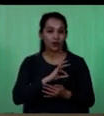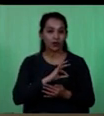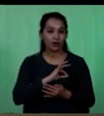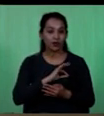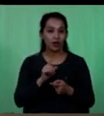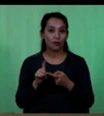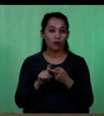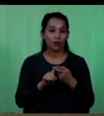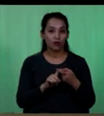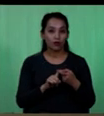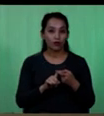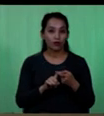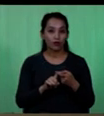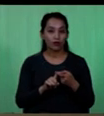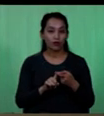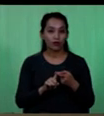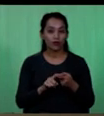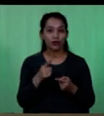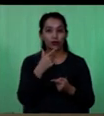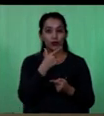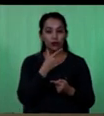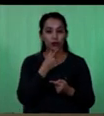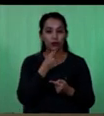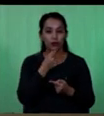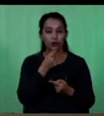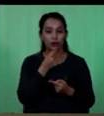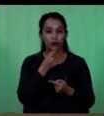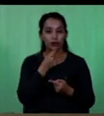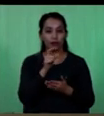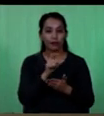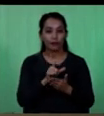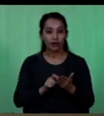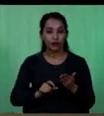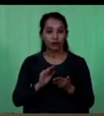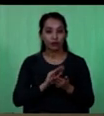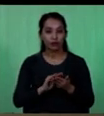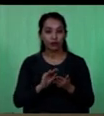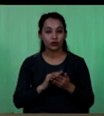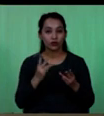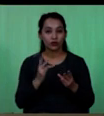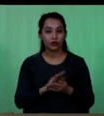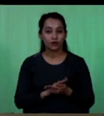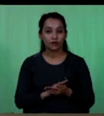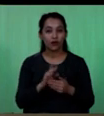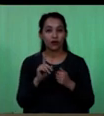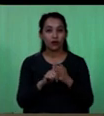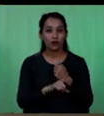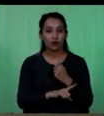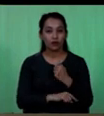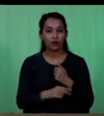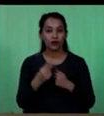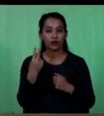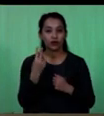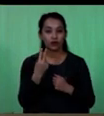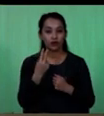bir-biriga bog'langan mazmunli, chiroyli bir hikoya yozasiz va uning oxirgi ikkita